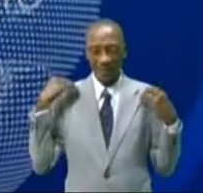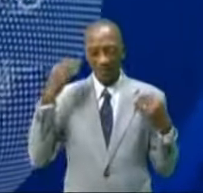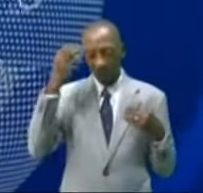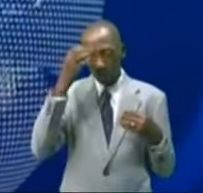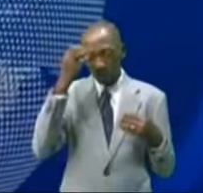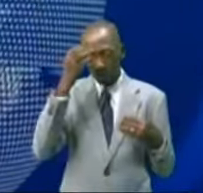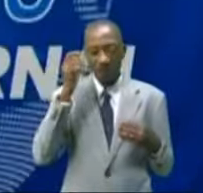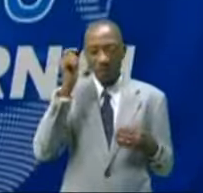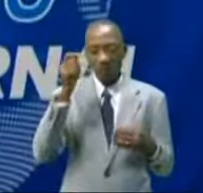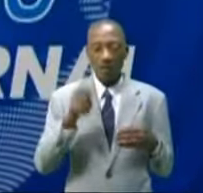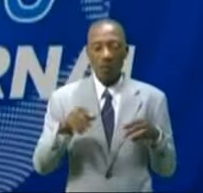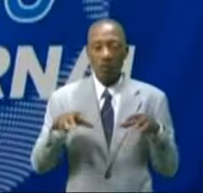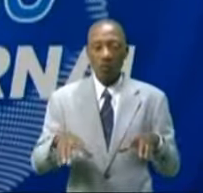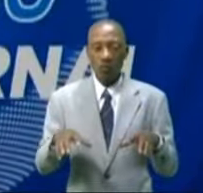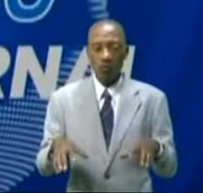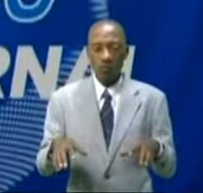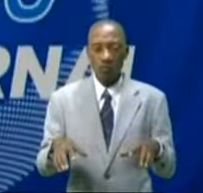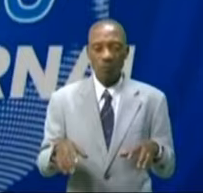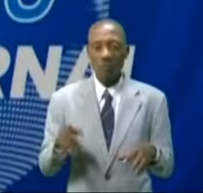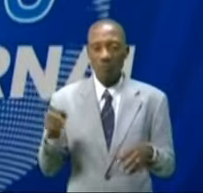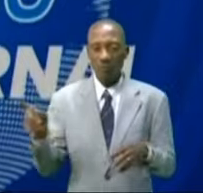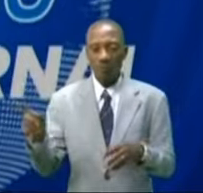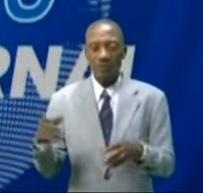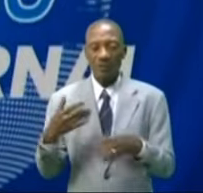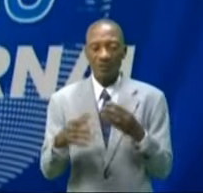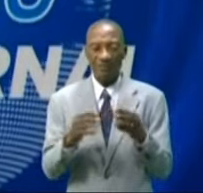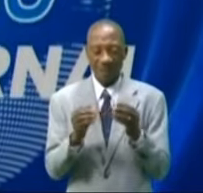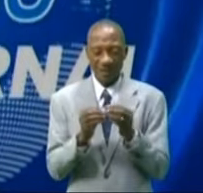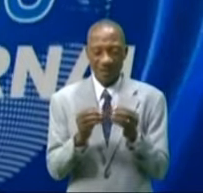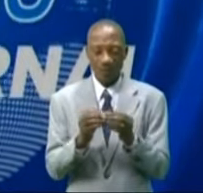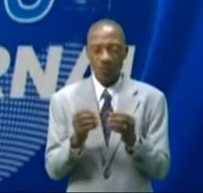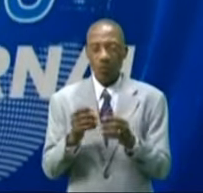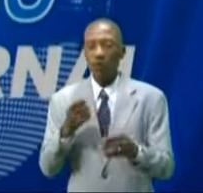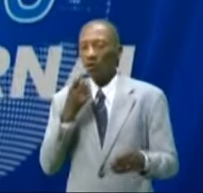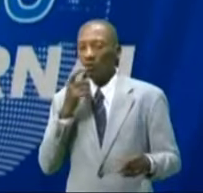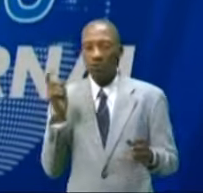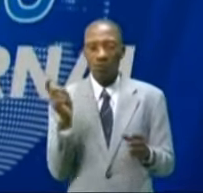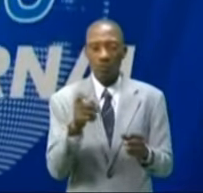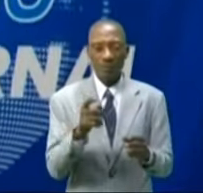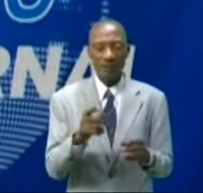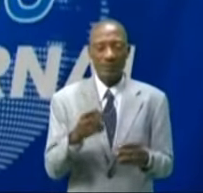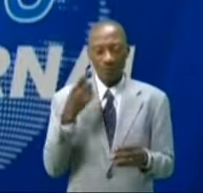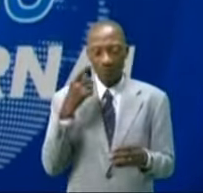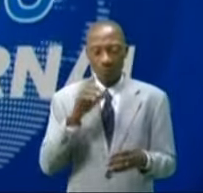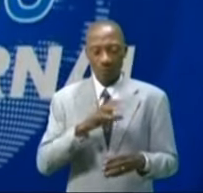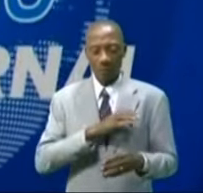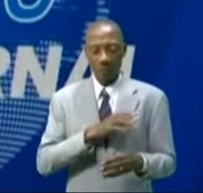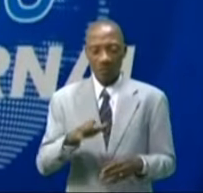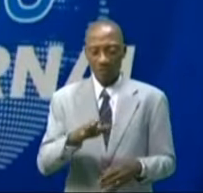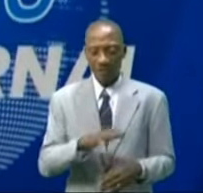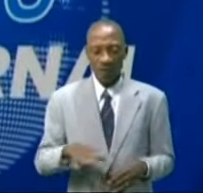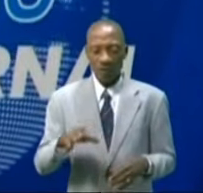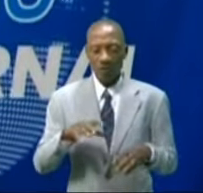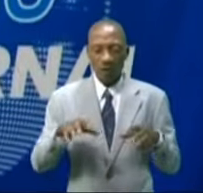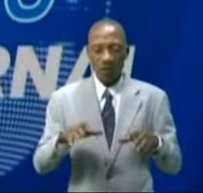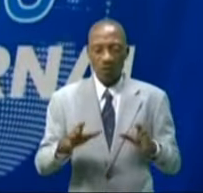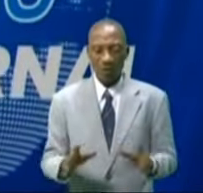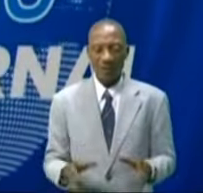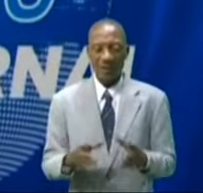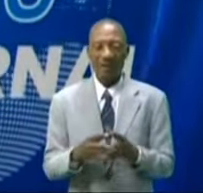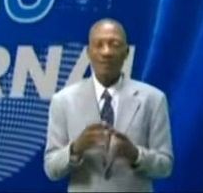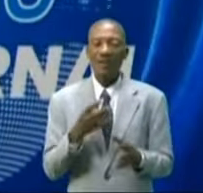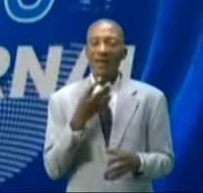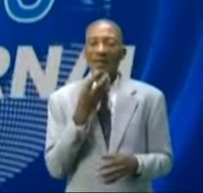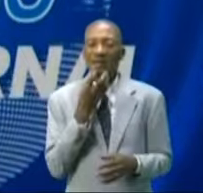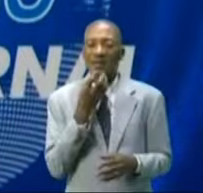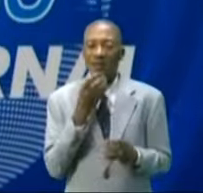répercuté à la réunion des commandements à l'inspection générale de la police nationale congolaise, une réunion présidée par l'inspecteur général de